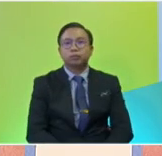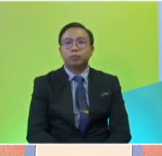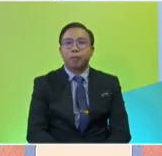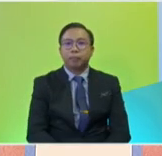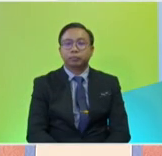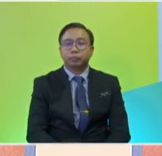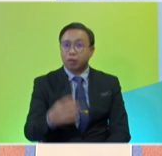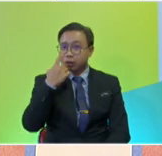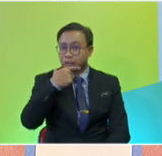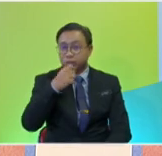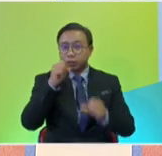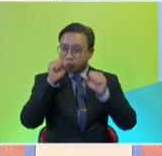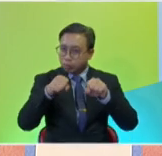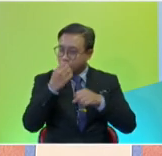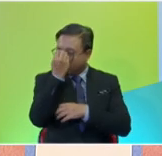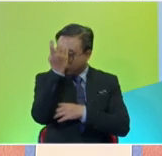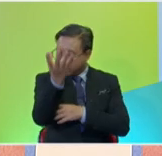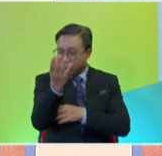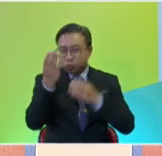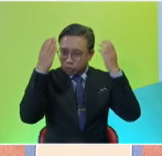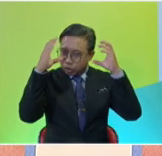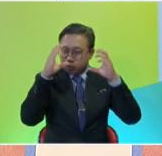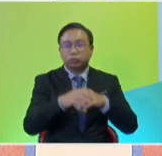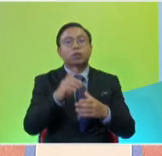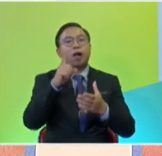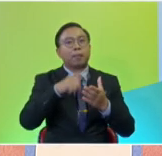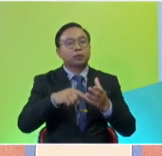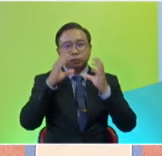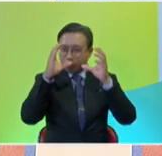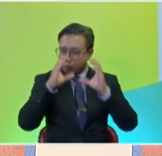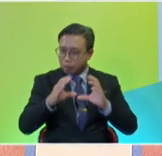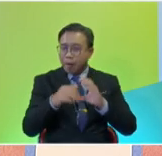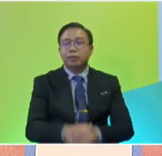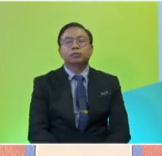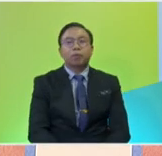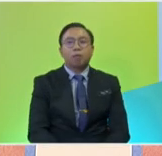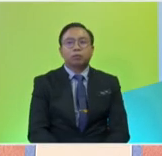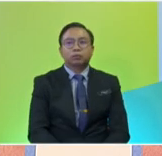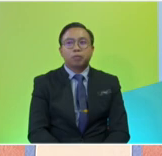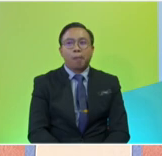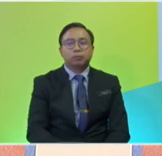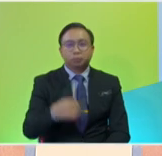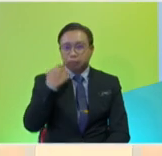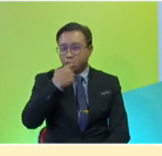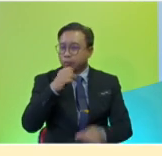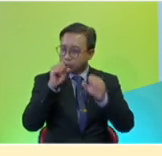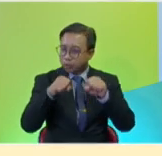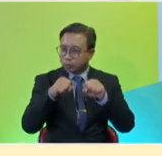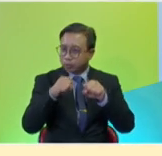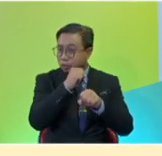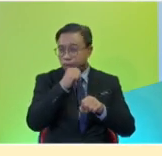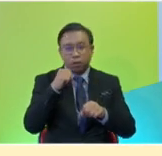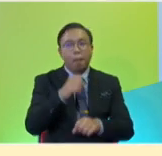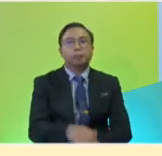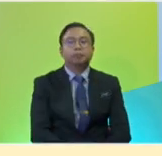siapa Boleh BreadTalk Apakah caranya yang pertama kata beliau jawab